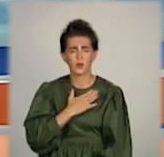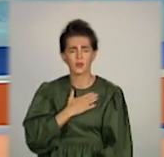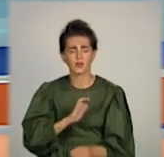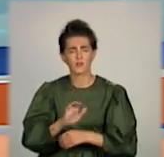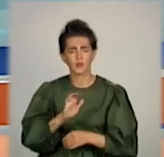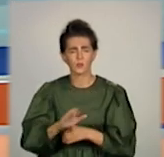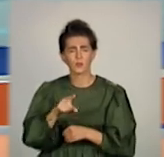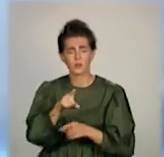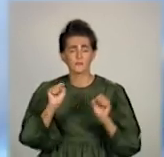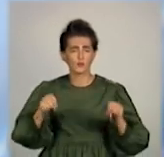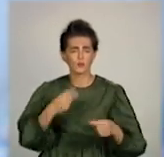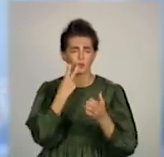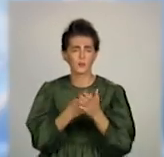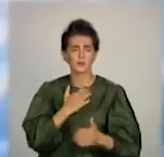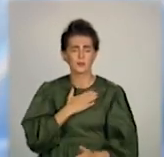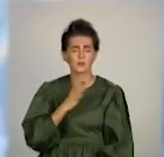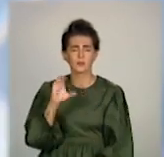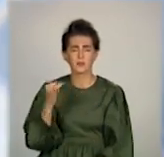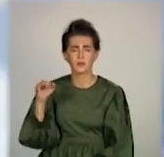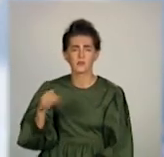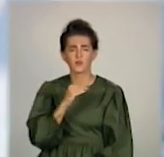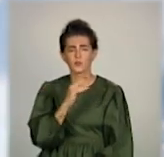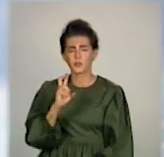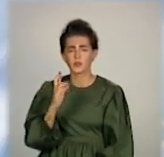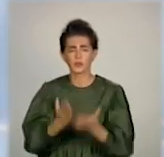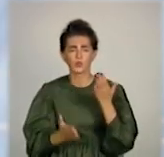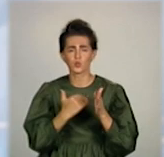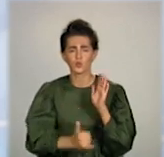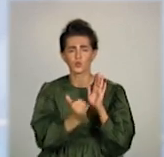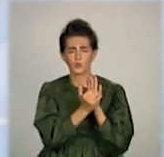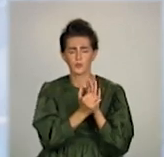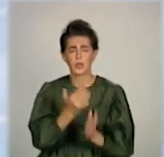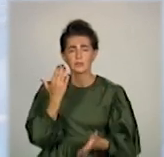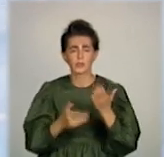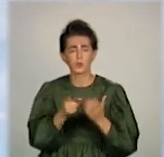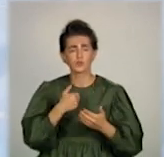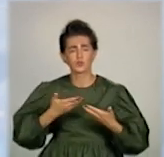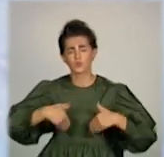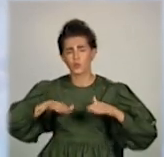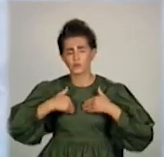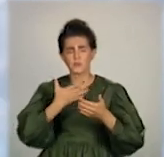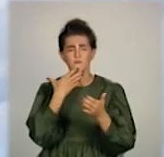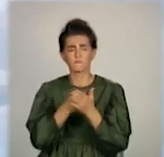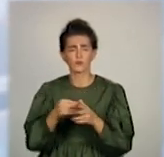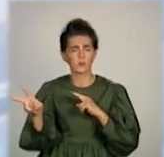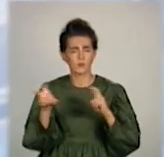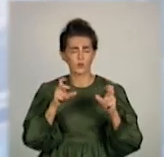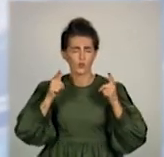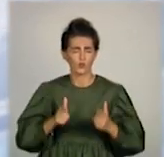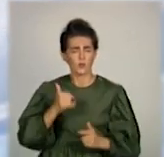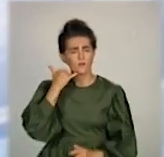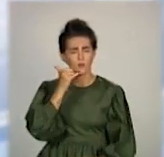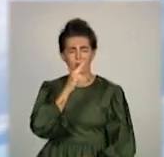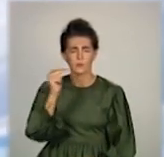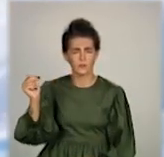також можете подивитися на наших сторінках у Фейсбуці та Ютубі. А якщо хочете запропонувати власну тему,